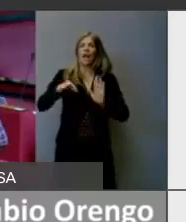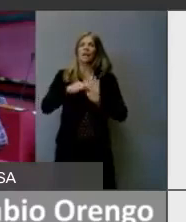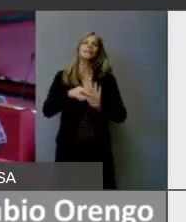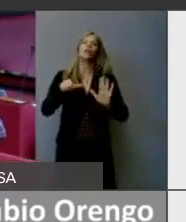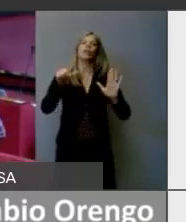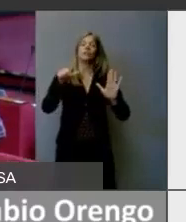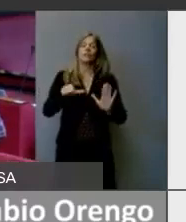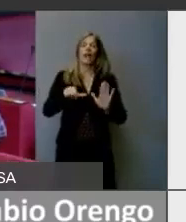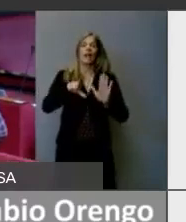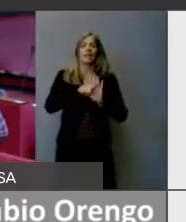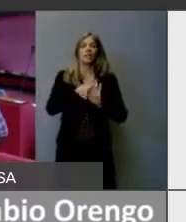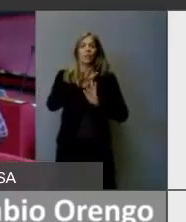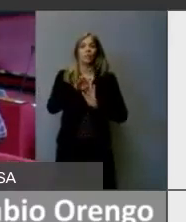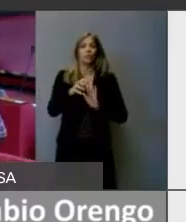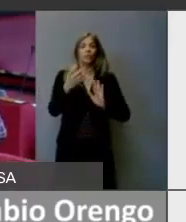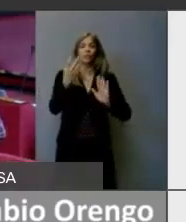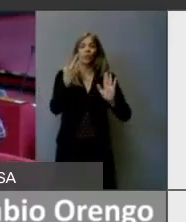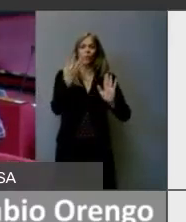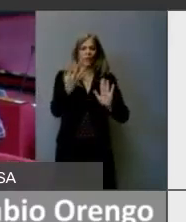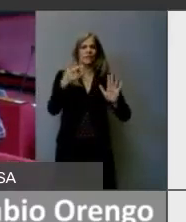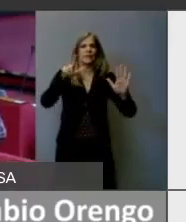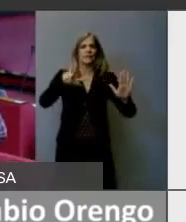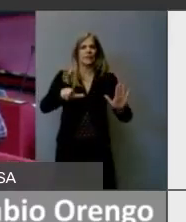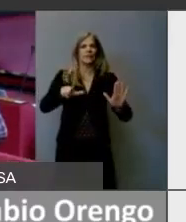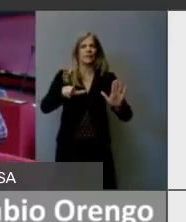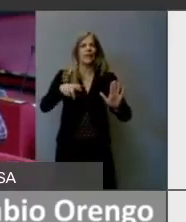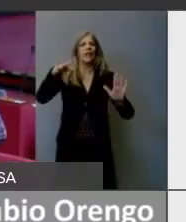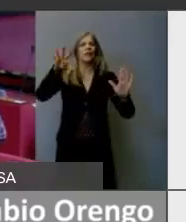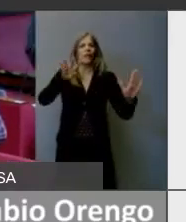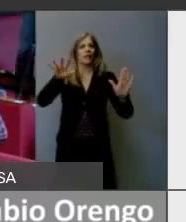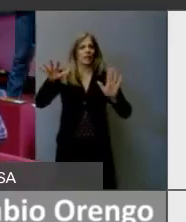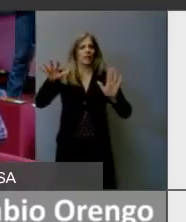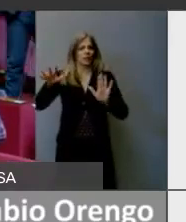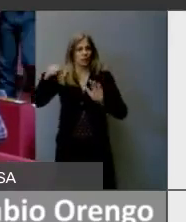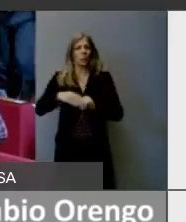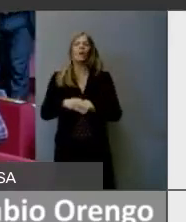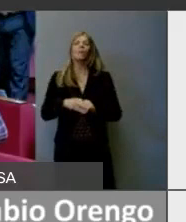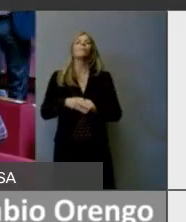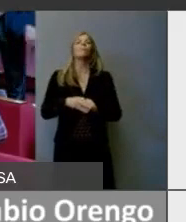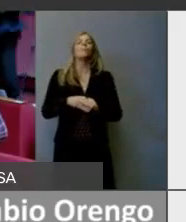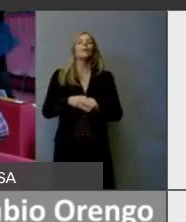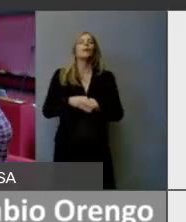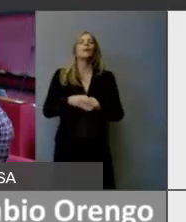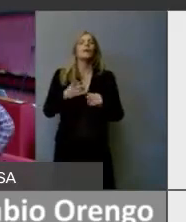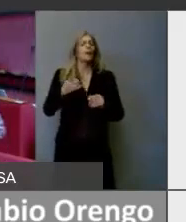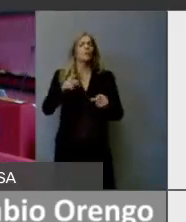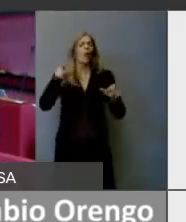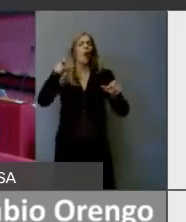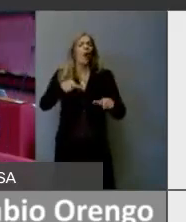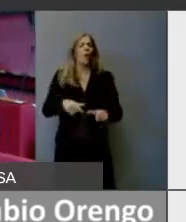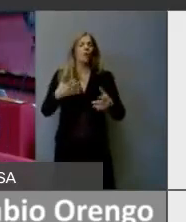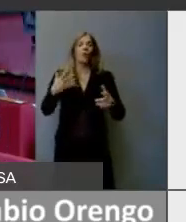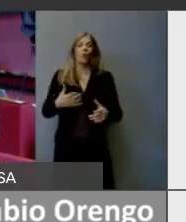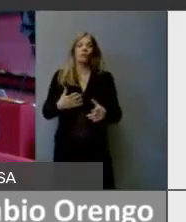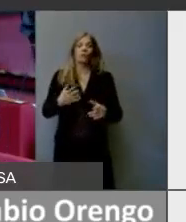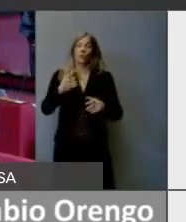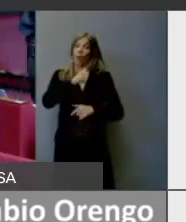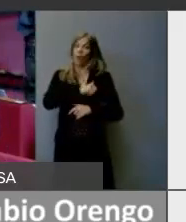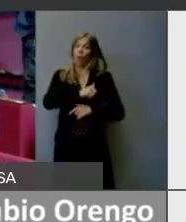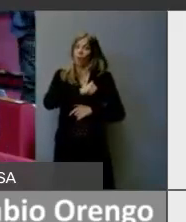legge 447 del 95 viene evidenziato l'onere di controllo da parte del